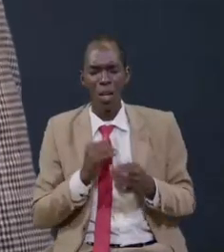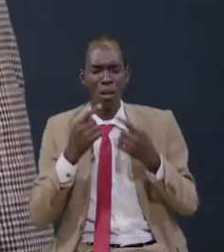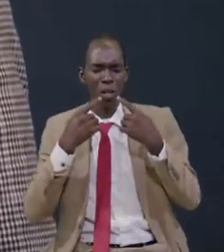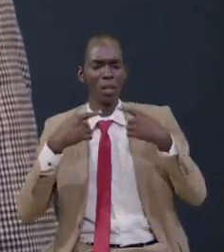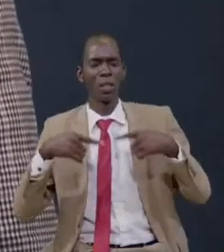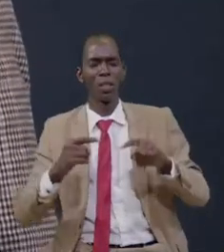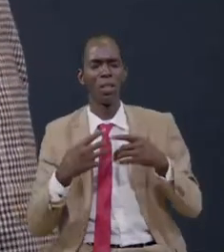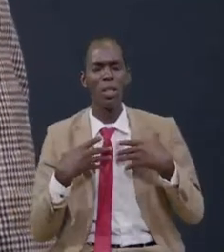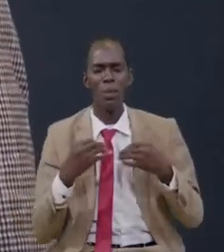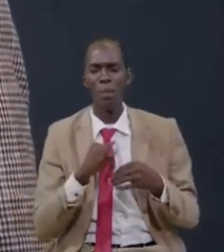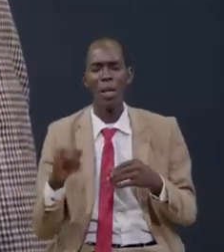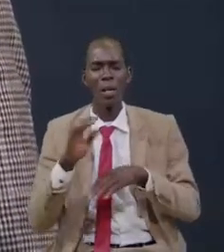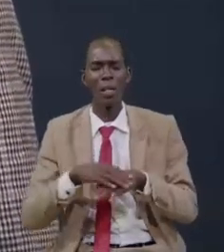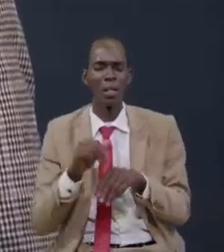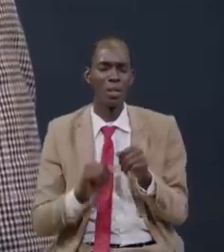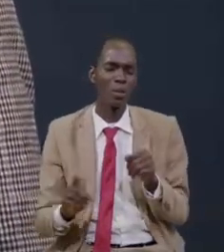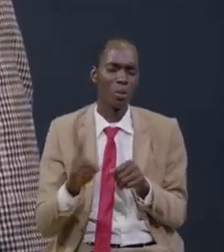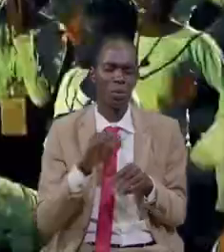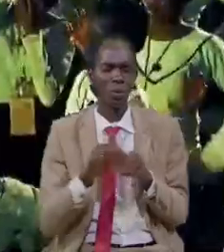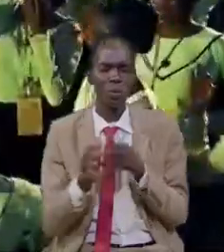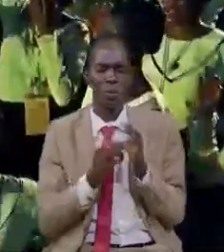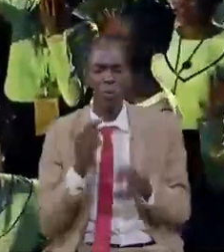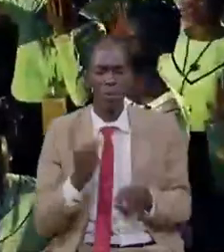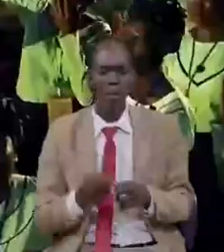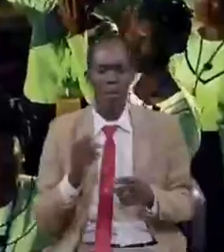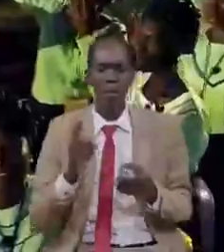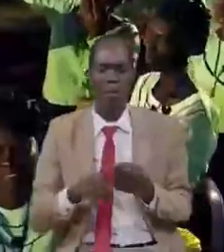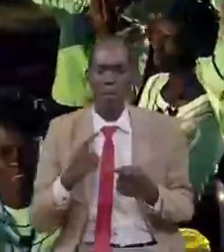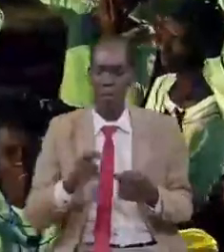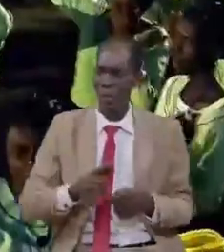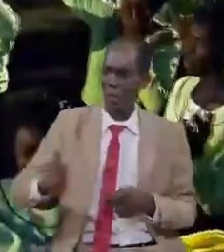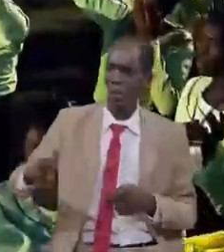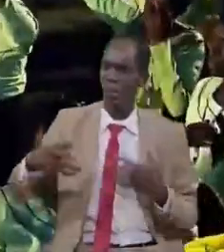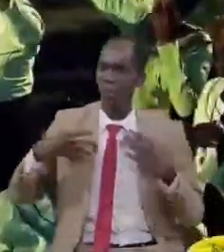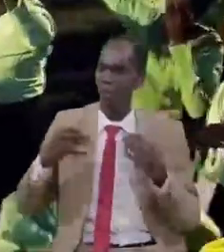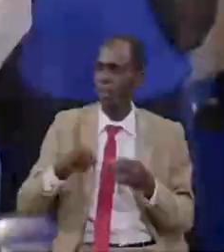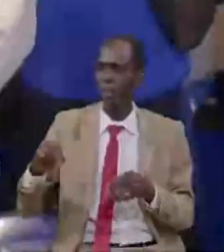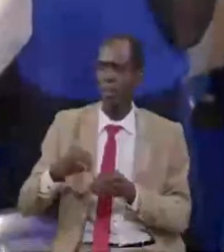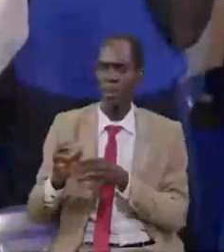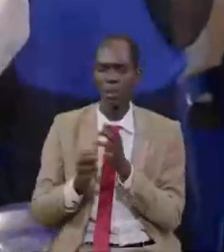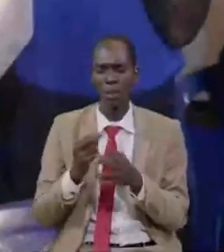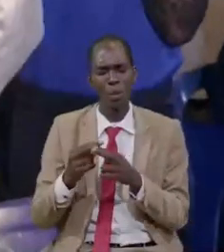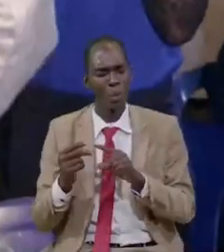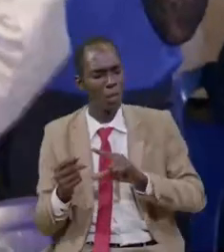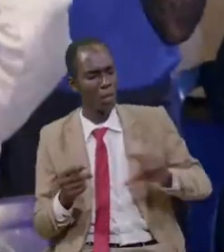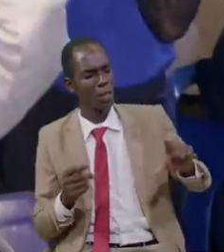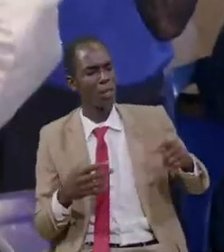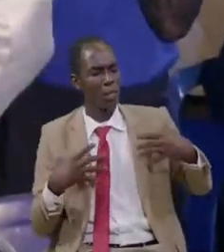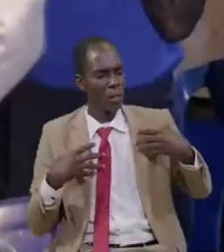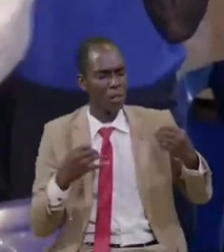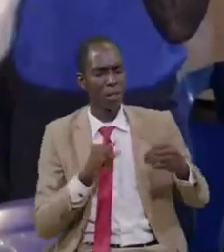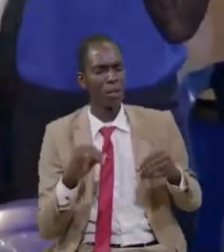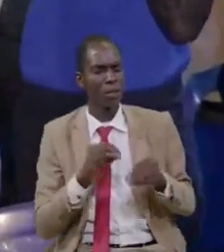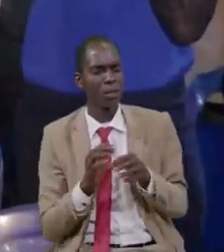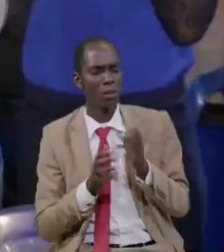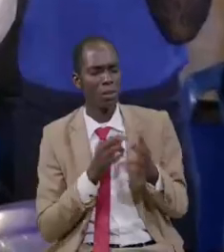guérison partout. À droite, guérison. À gauche, guérison. Au